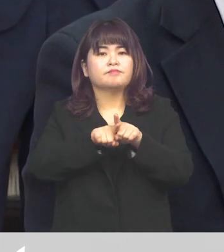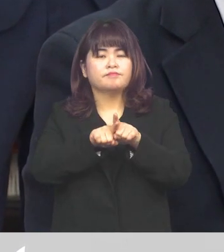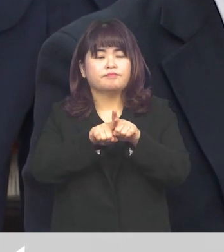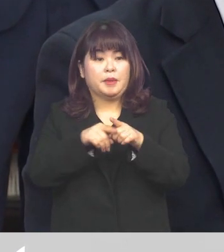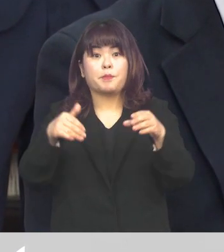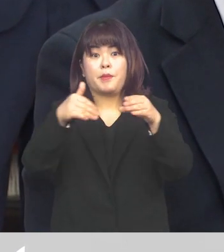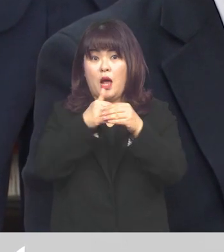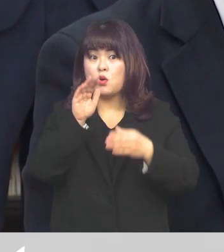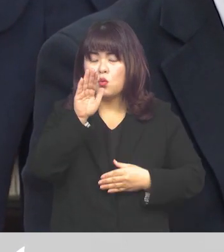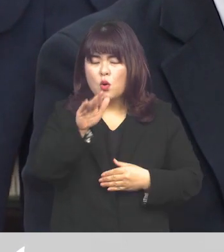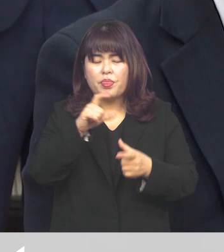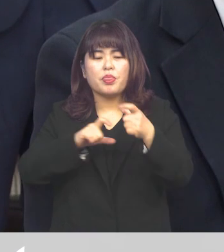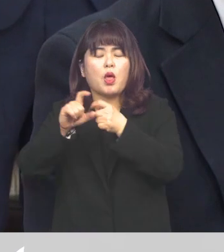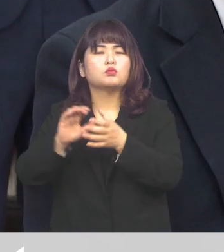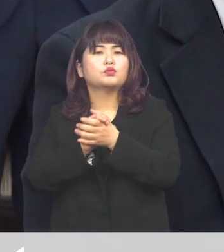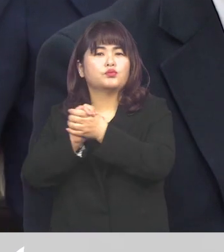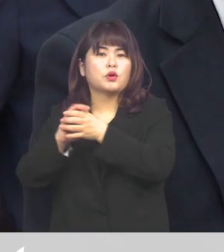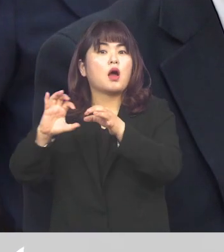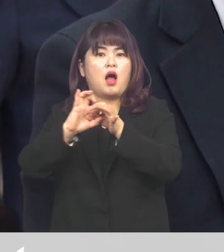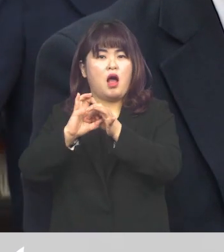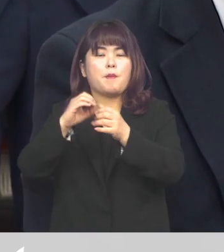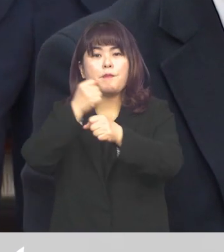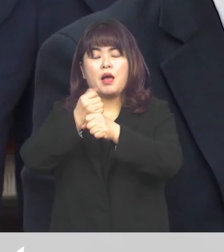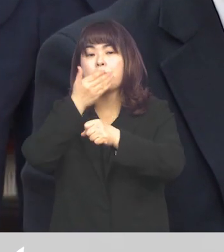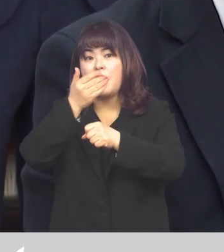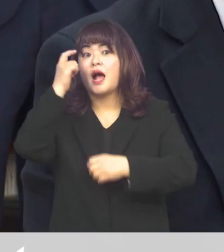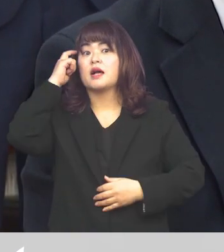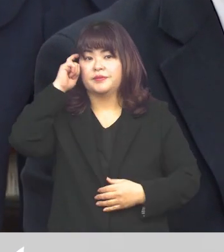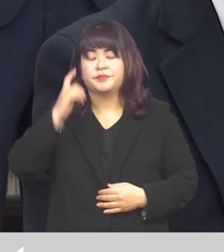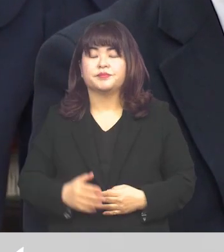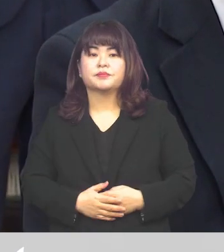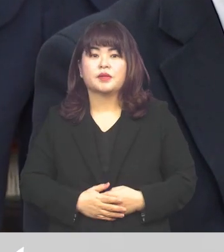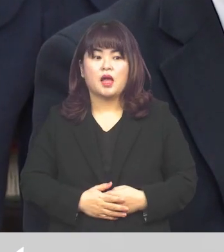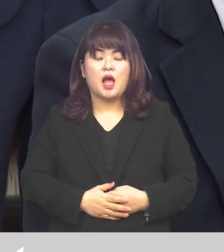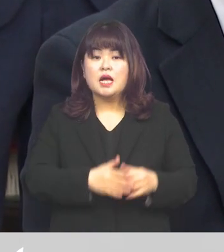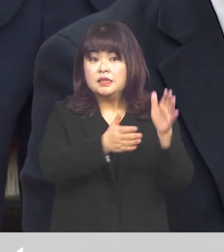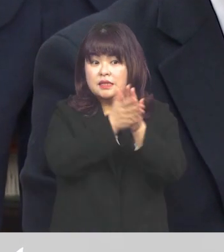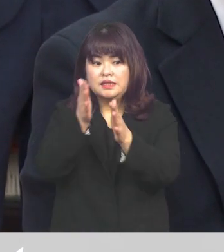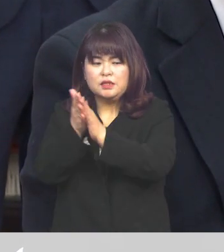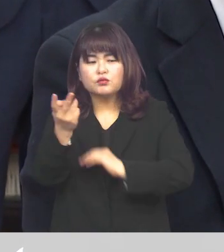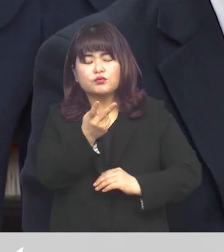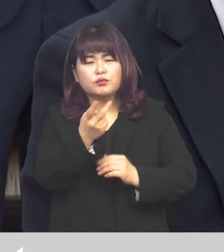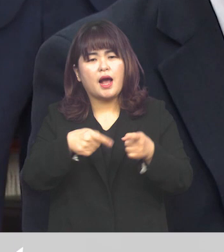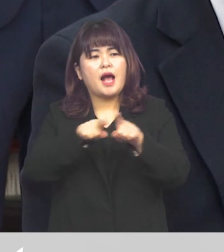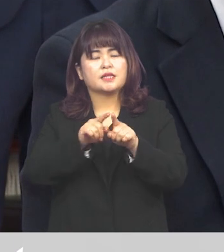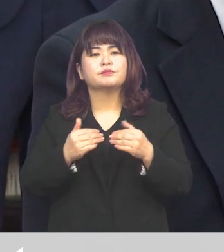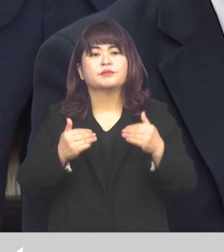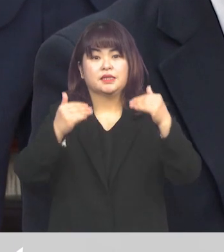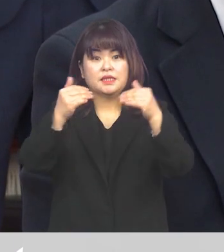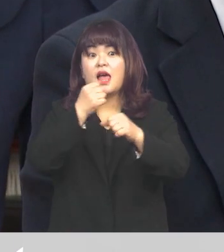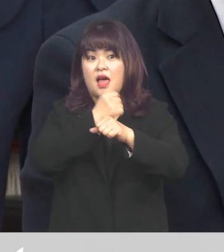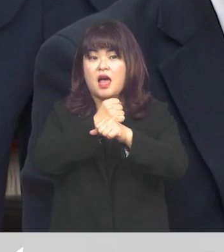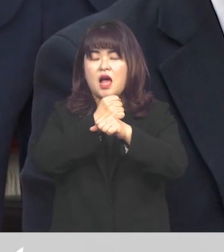자매결연을 맺고 더욱더 우호적인 관계를 형성해서 양 보장이 함께 공동